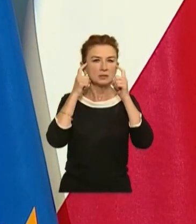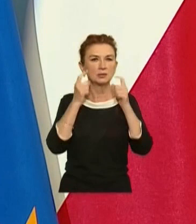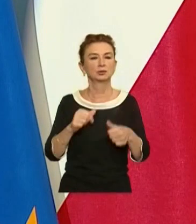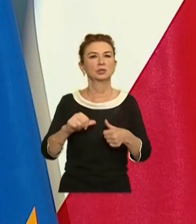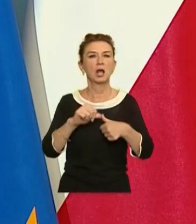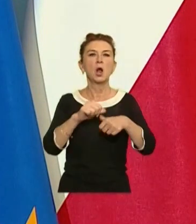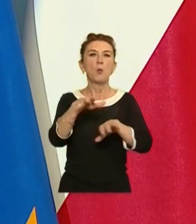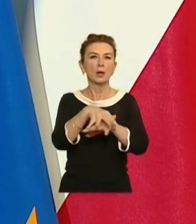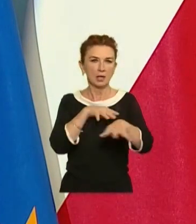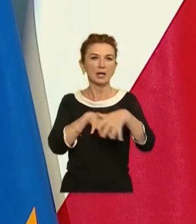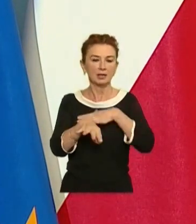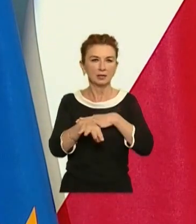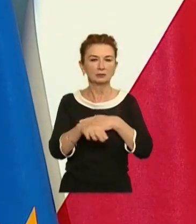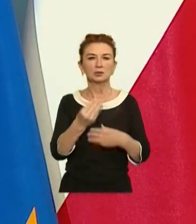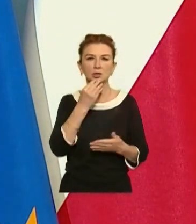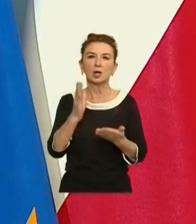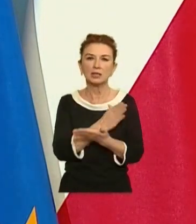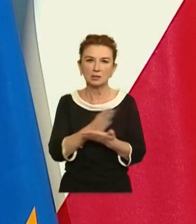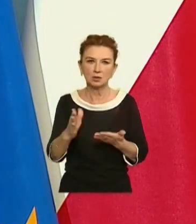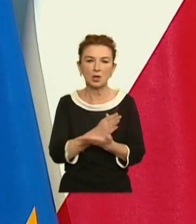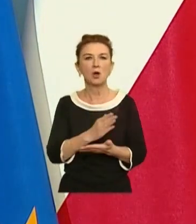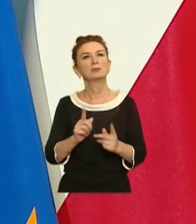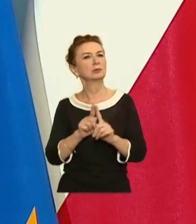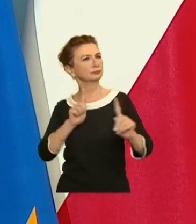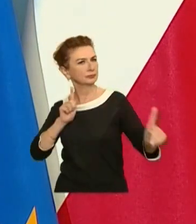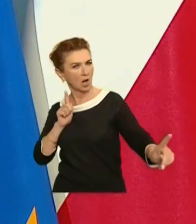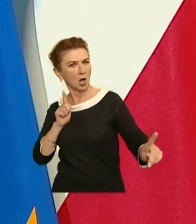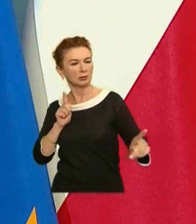rękawiczki w gastronomii oraz odległość między